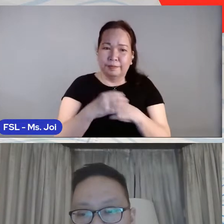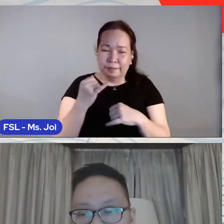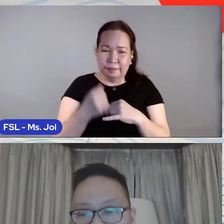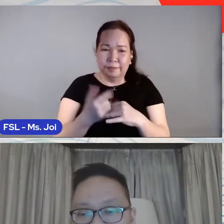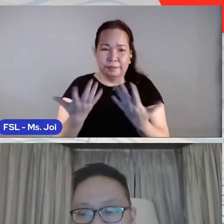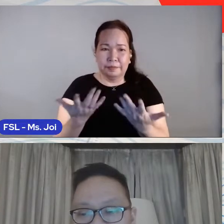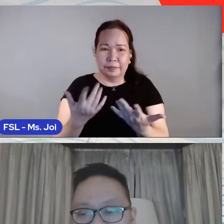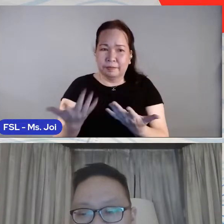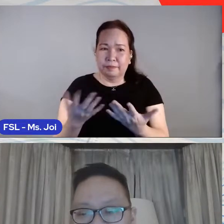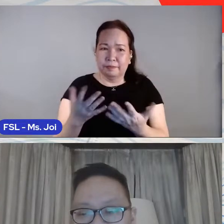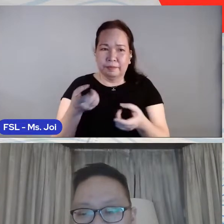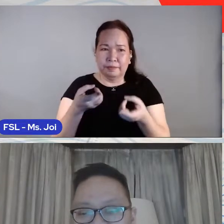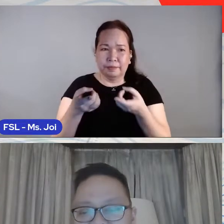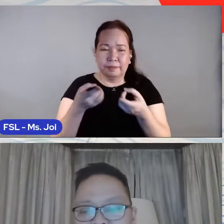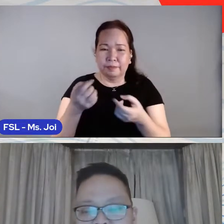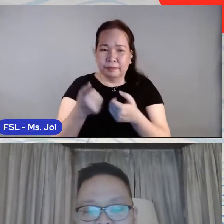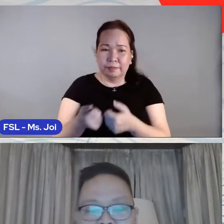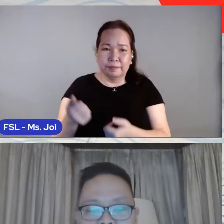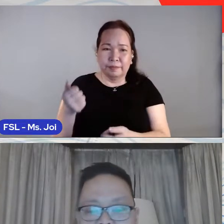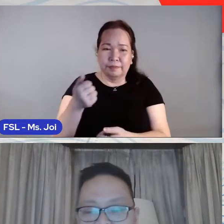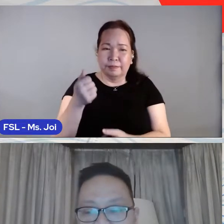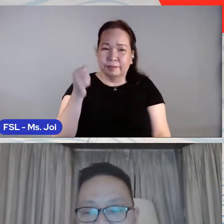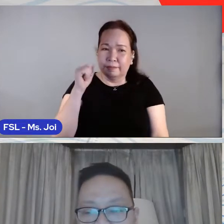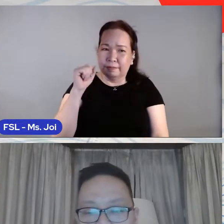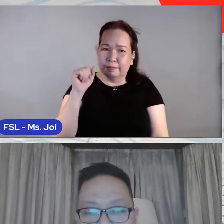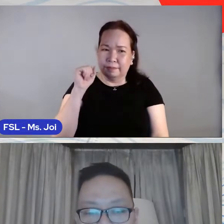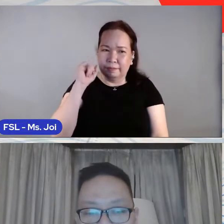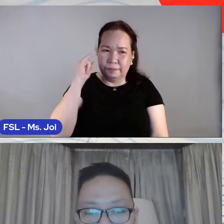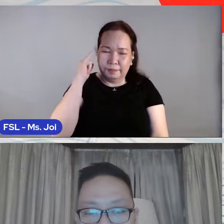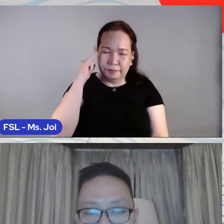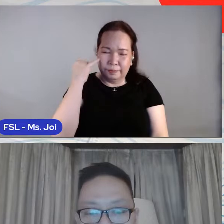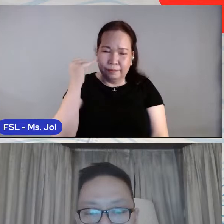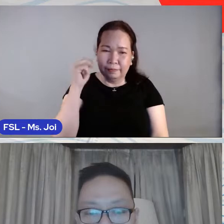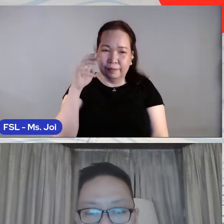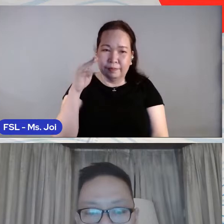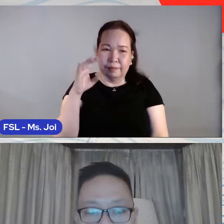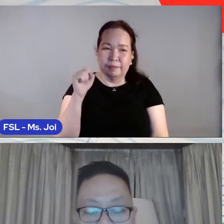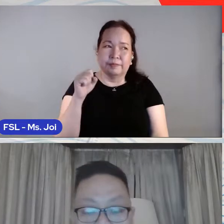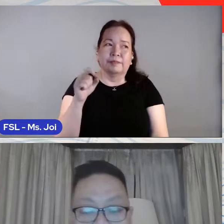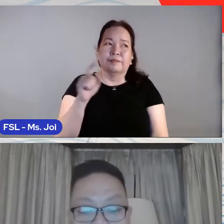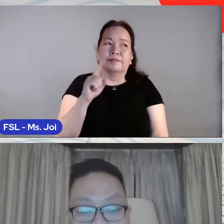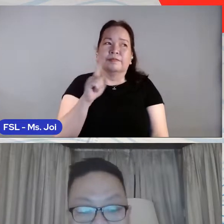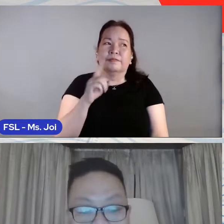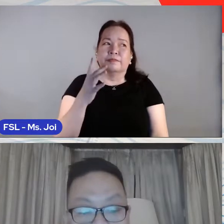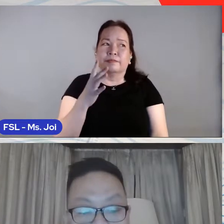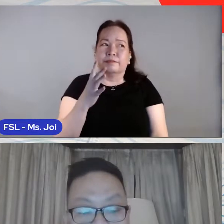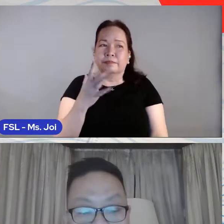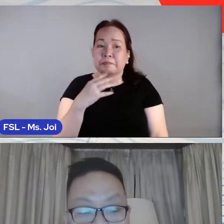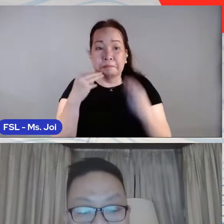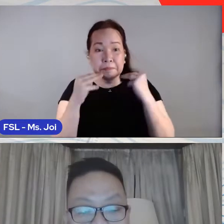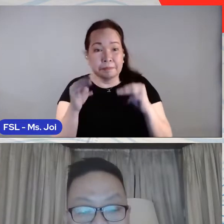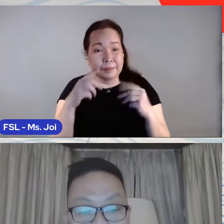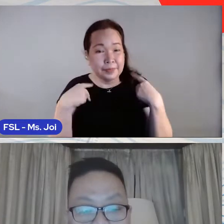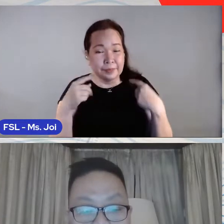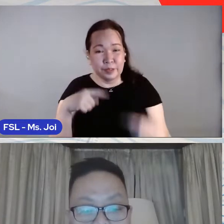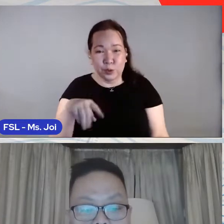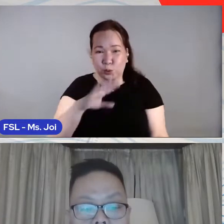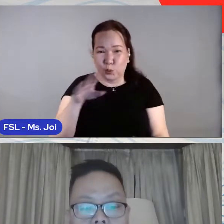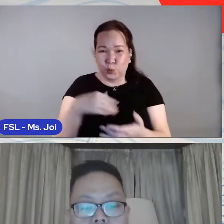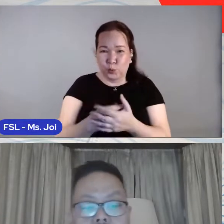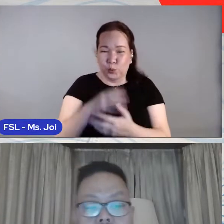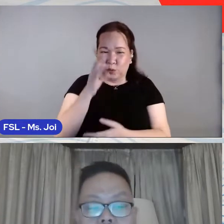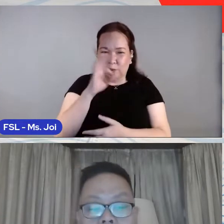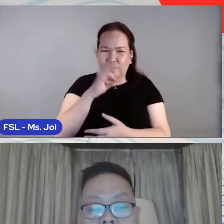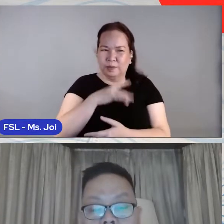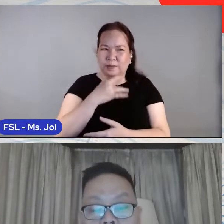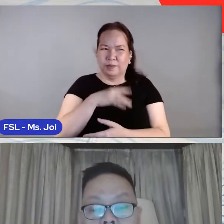po, what can you say siguro your message to our listeners, to all Filipinos who still distrust